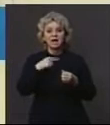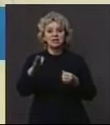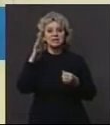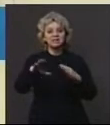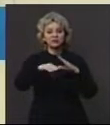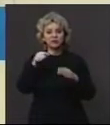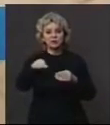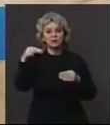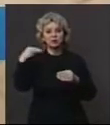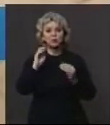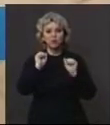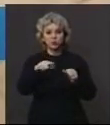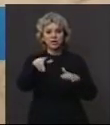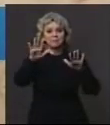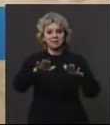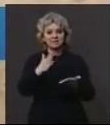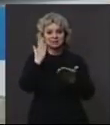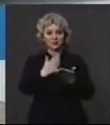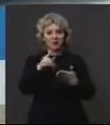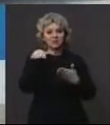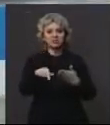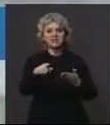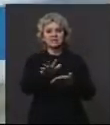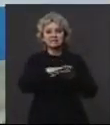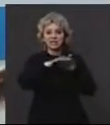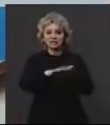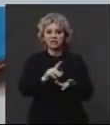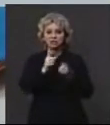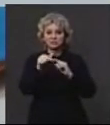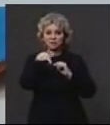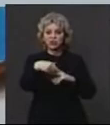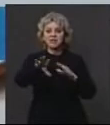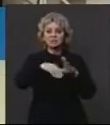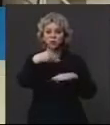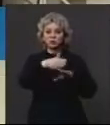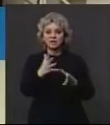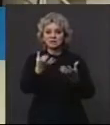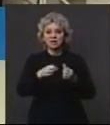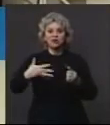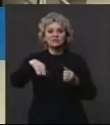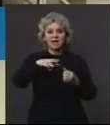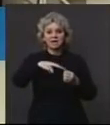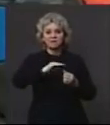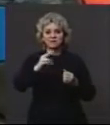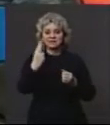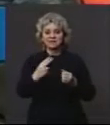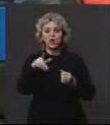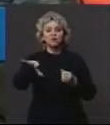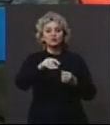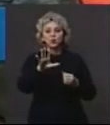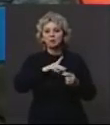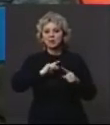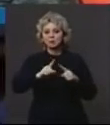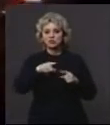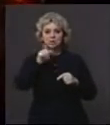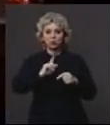Голосовать на выборах президента можно по месту нахождения. Заявление на смену избирательного участка принимают все МФЦ. Все было